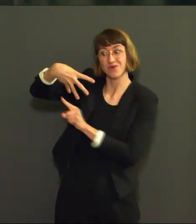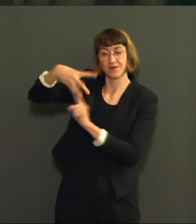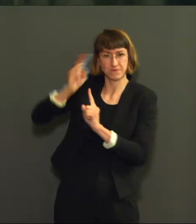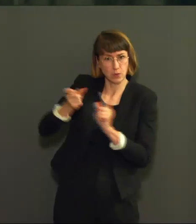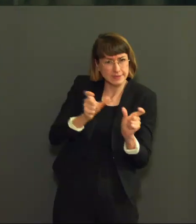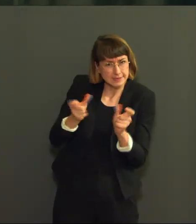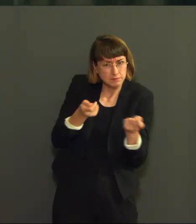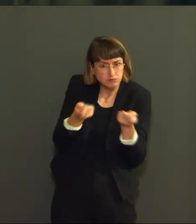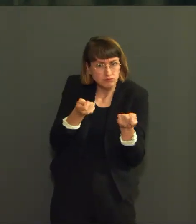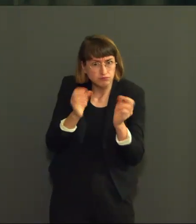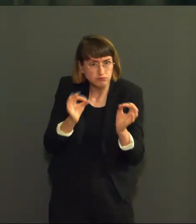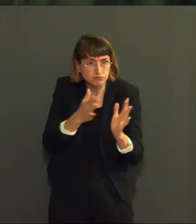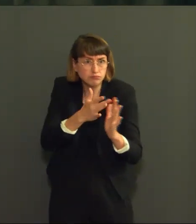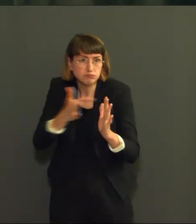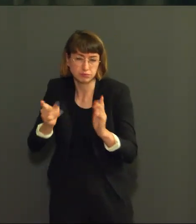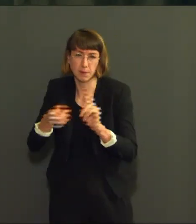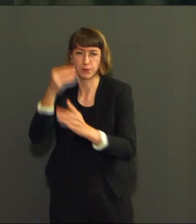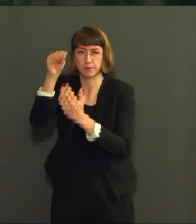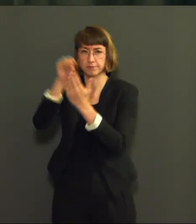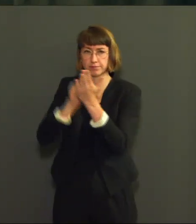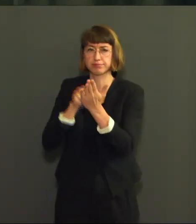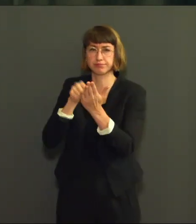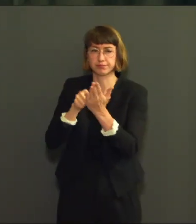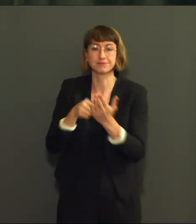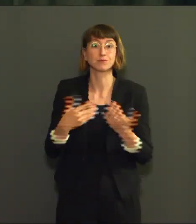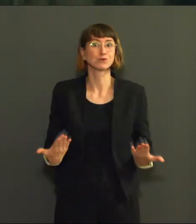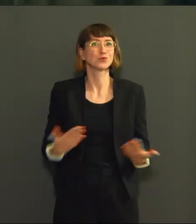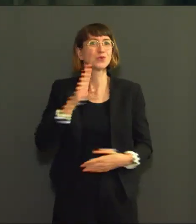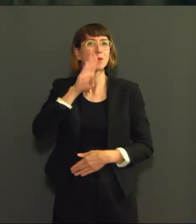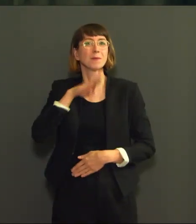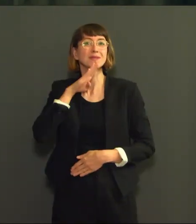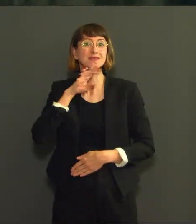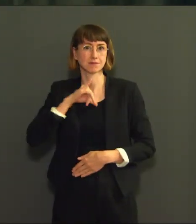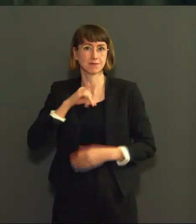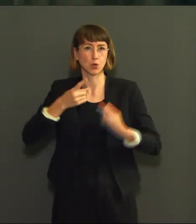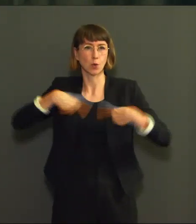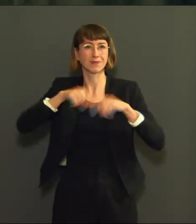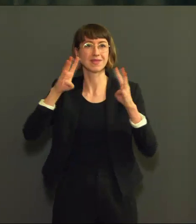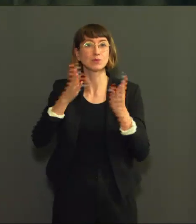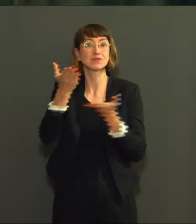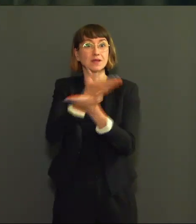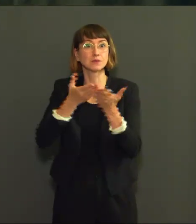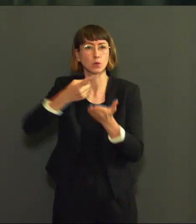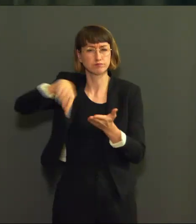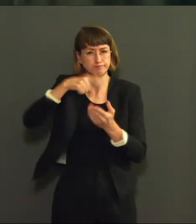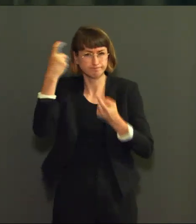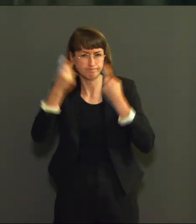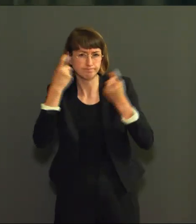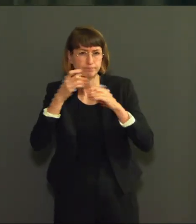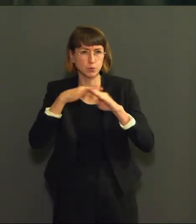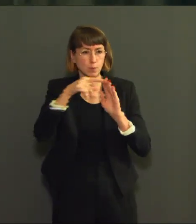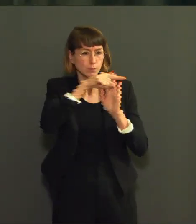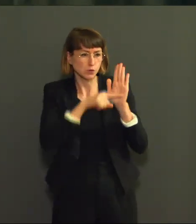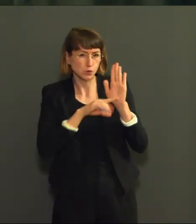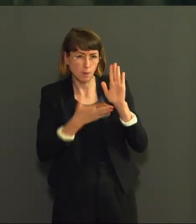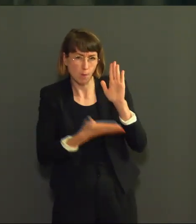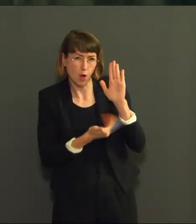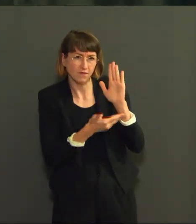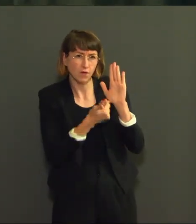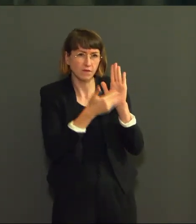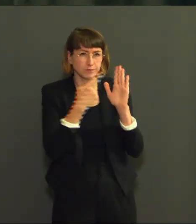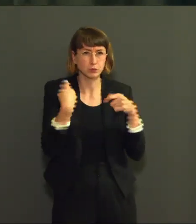concertation examinera quels nouveaux assouplissements sont envisageables. Ces nouveaux assouplissements sont avant tout rendus possibles par notre